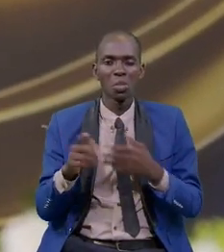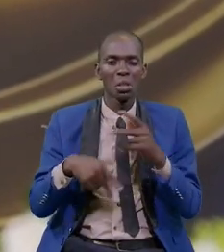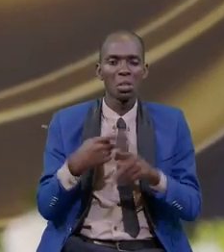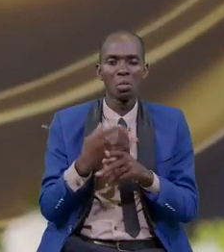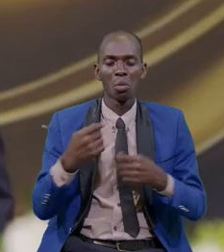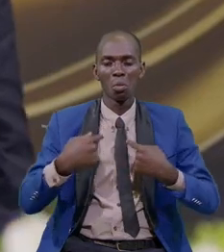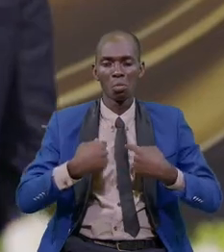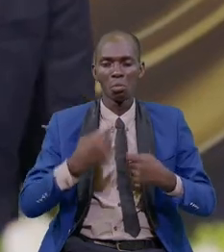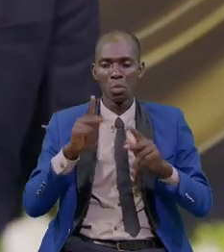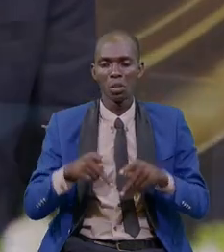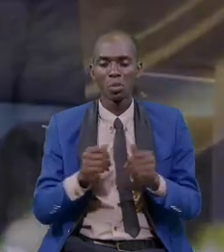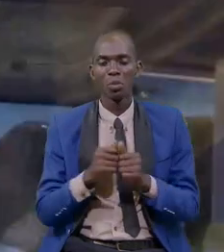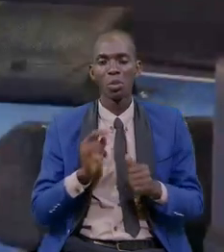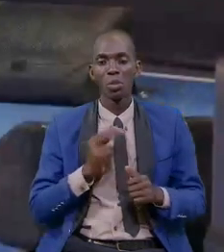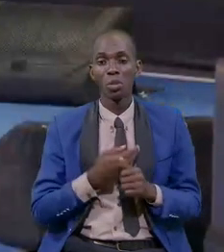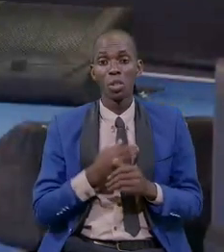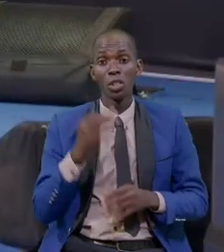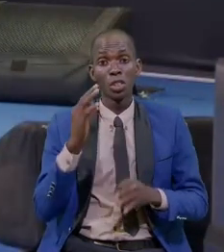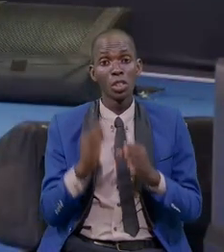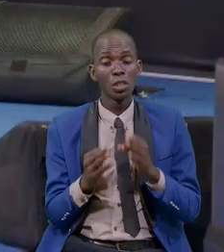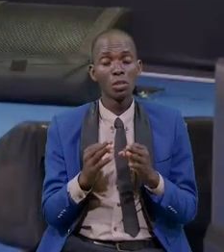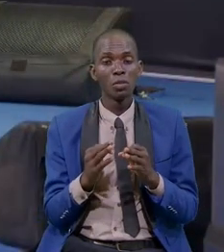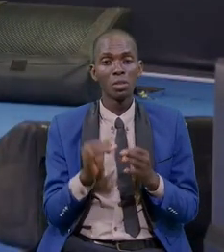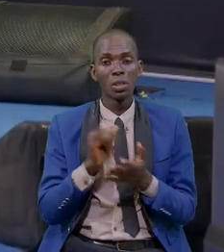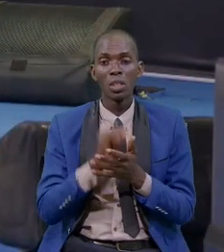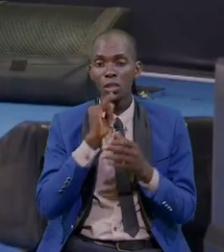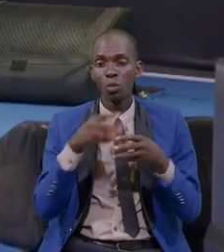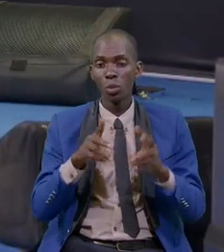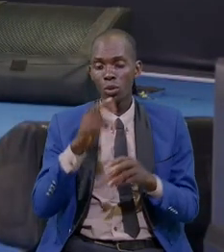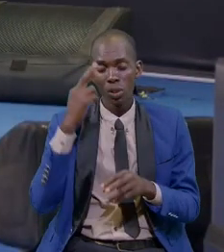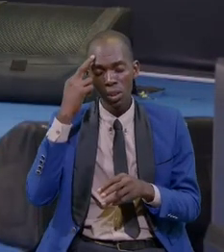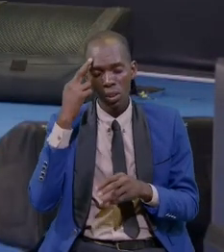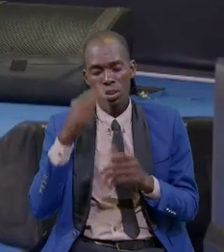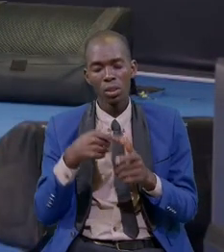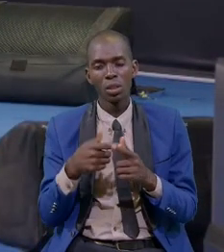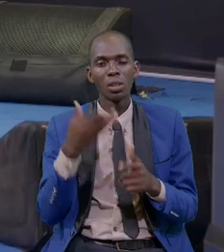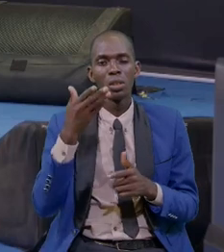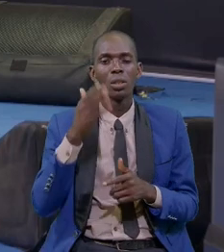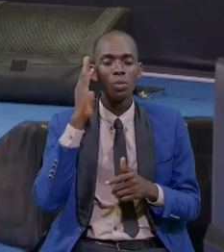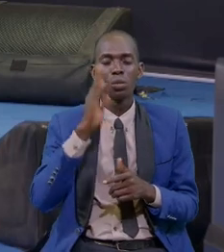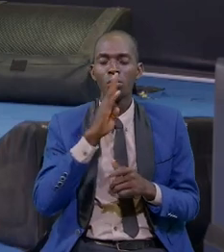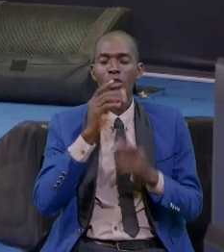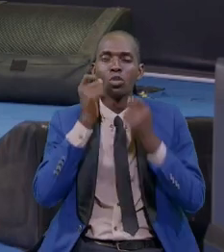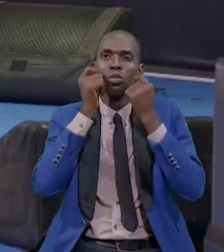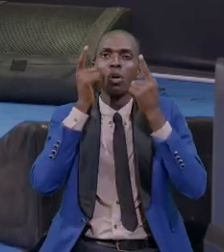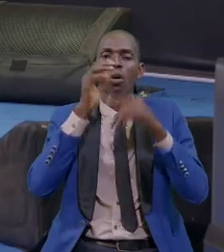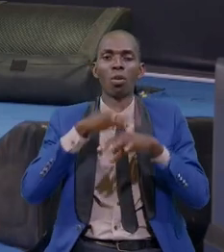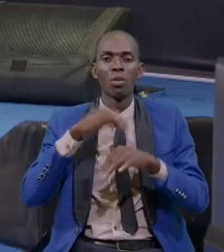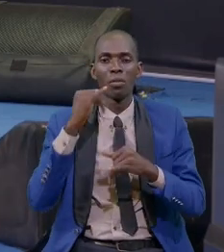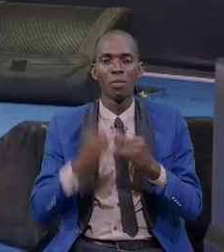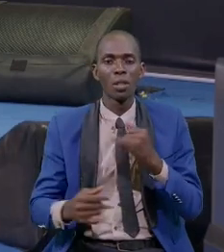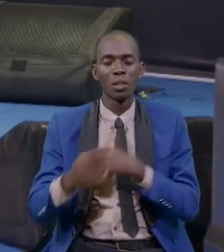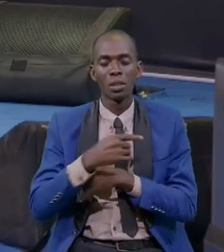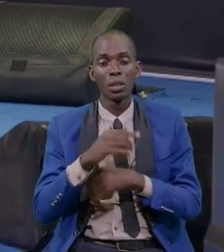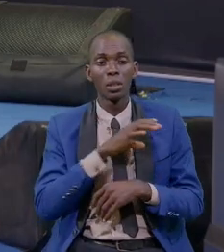caractère, ils ne seront pas là-bas. Ça, c'est de la façon dont vous raisonnez. Alors, vous serez surpris au dernier jour. Ils étaient étrangers. Et vous ne m'avez